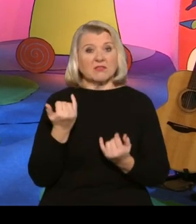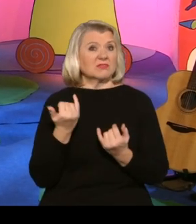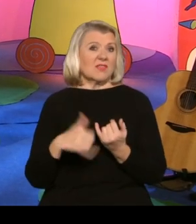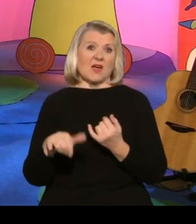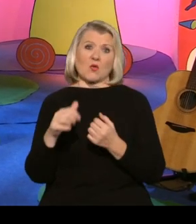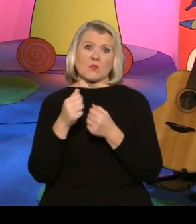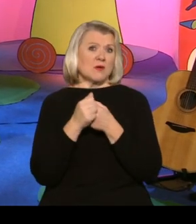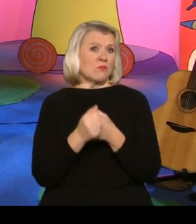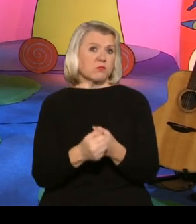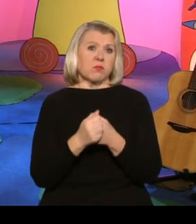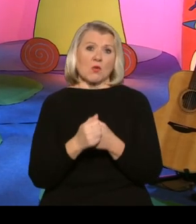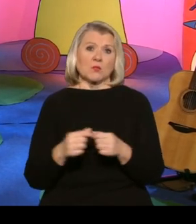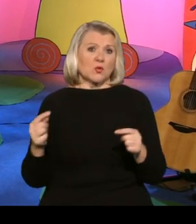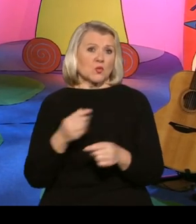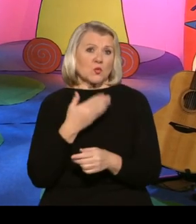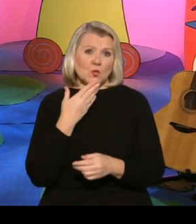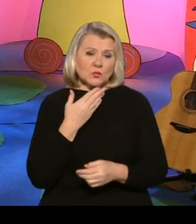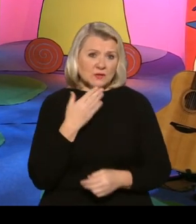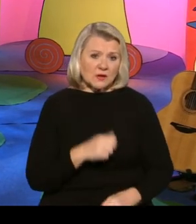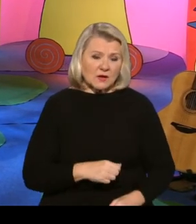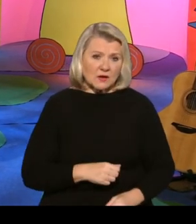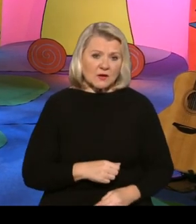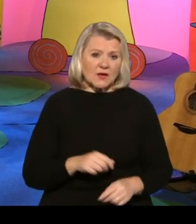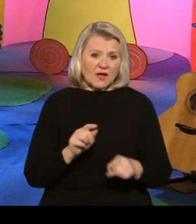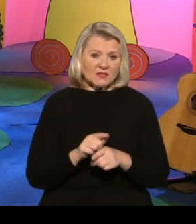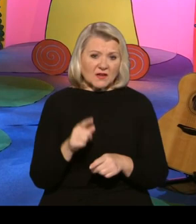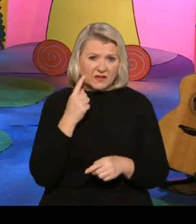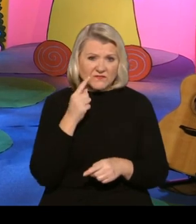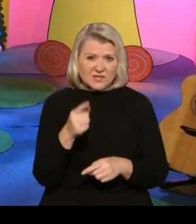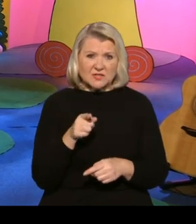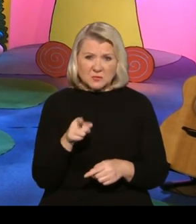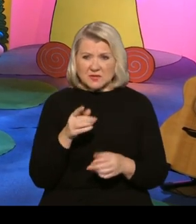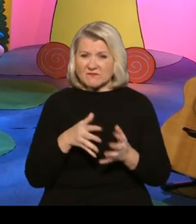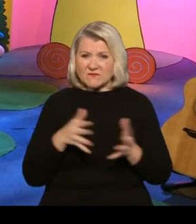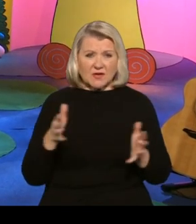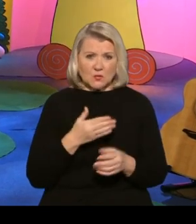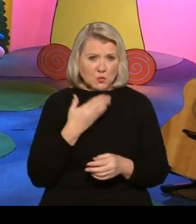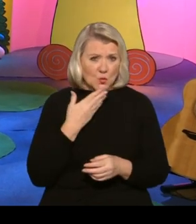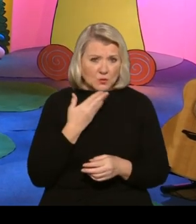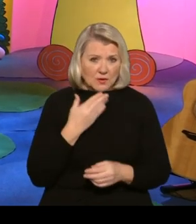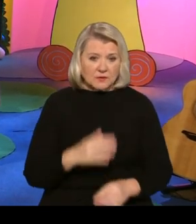neumím a navíc si ještě hrozně veliká nuda.